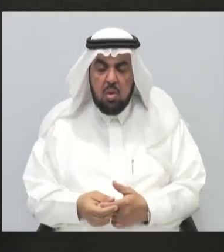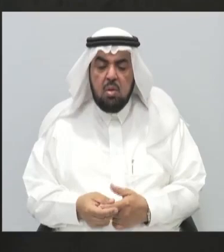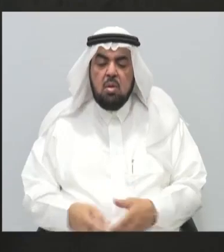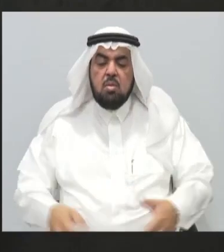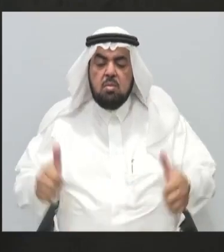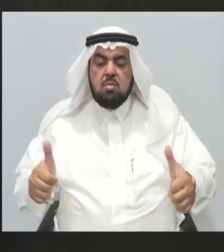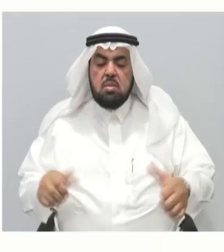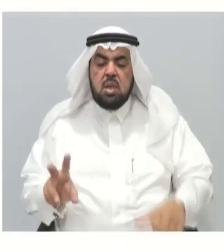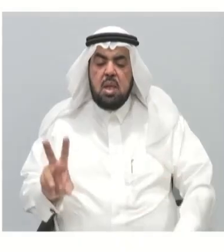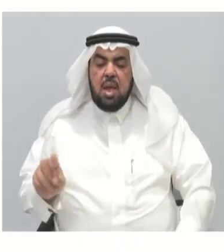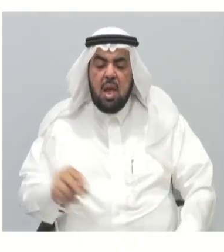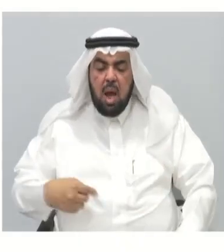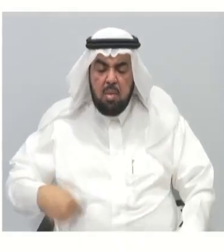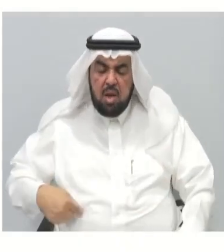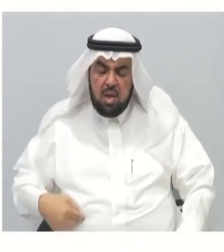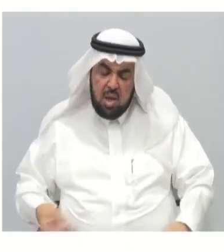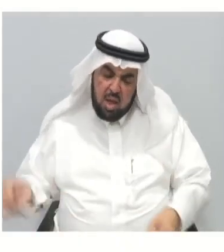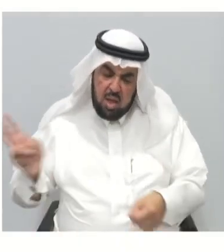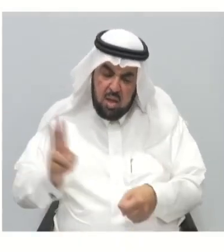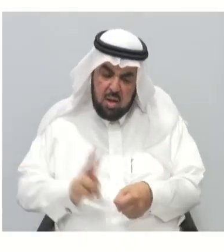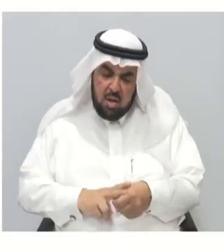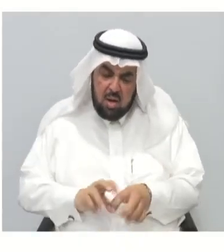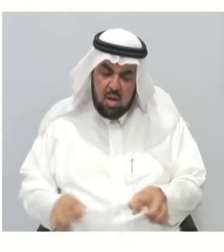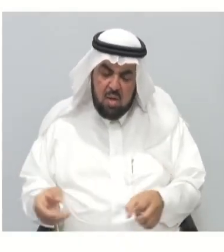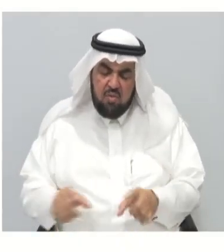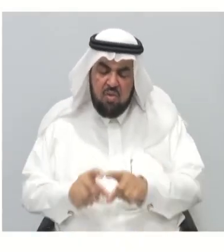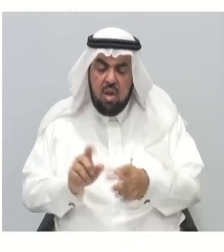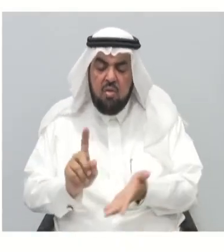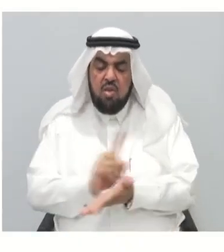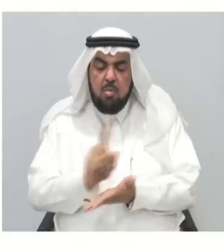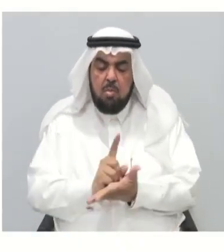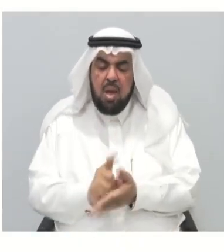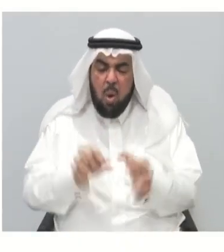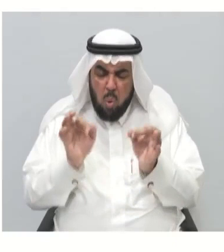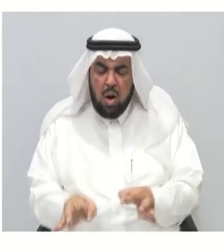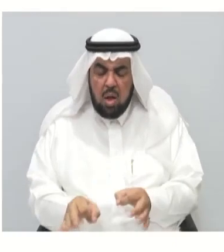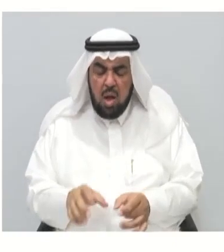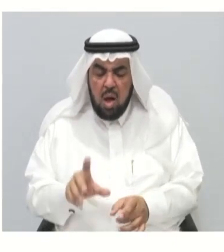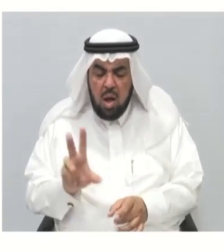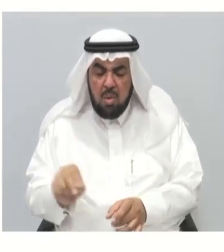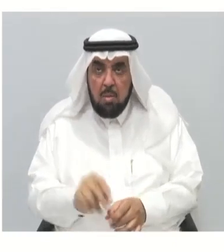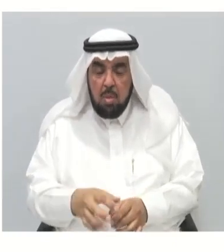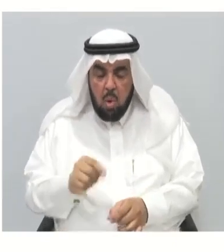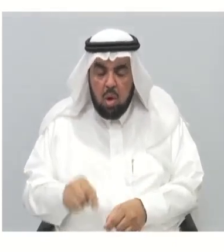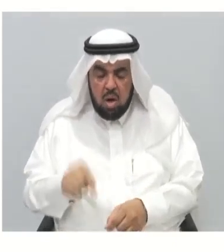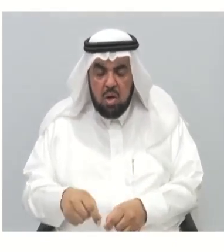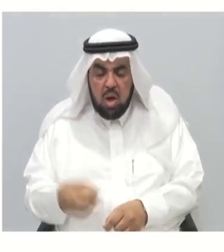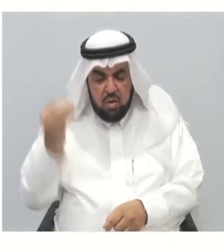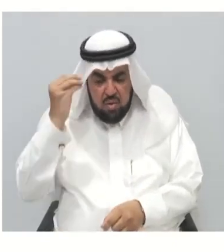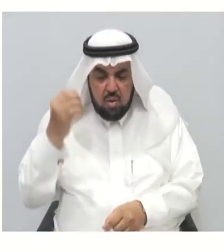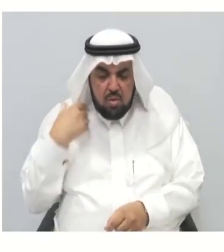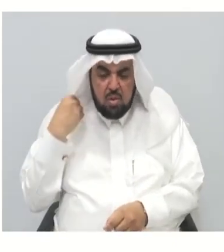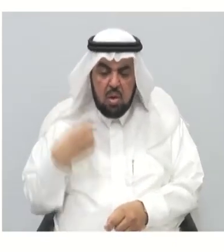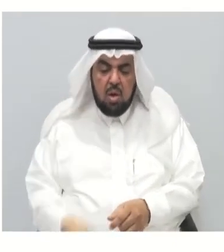احسنتم المحاكاه يقصد بها هي عمليه اعاده الانشاء في بيئه واقعيه قريبه من الواقع الذي نعرفه